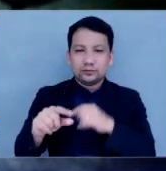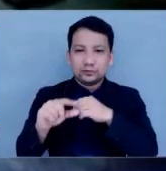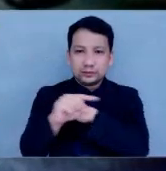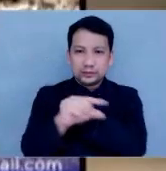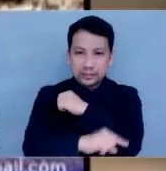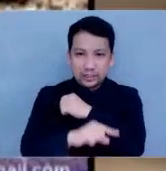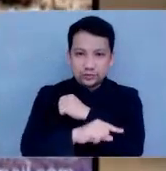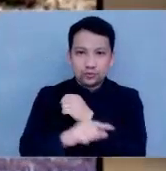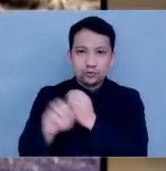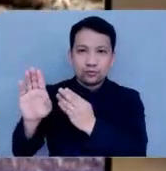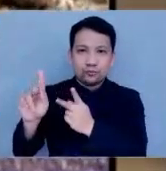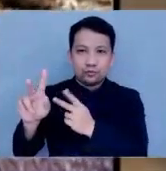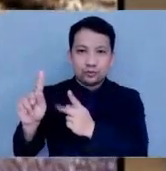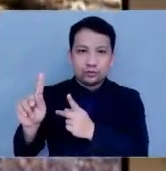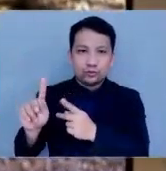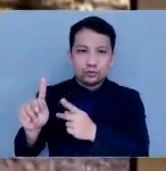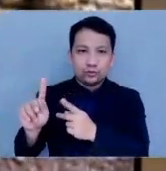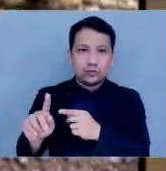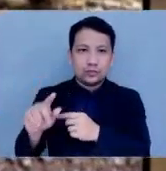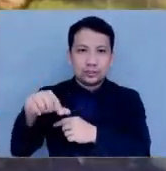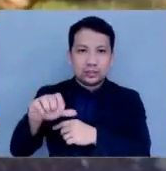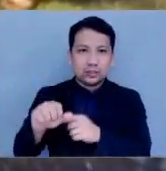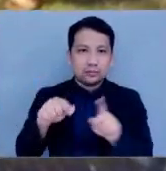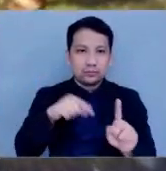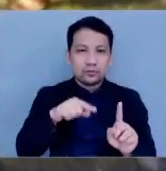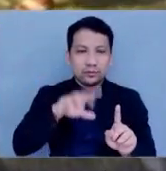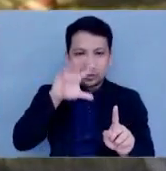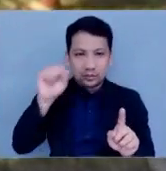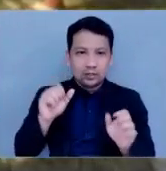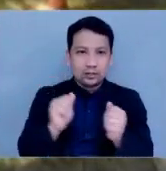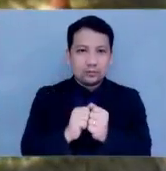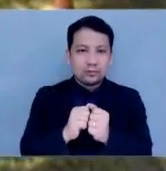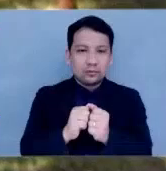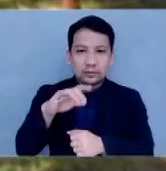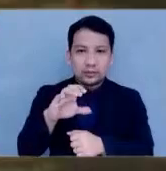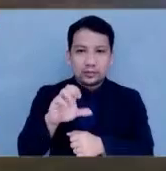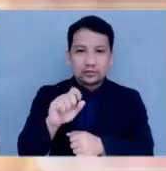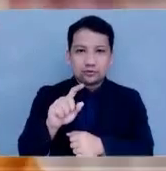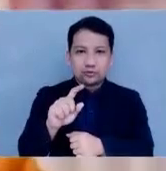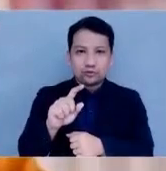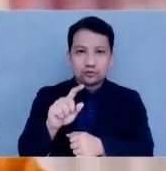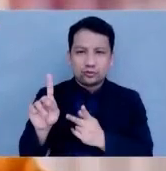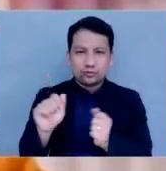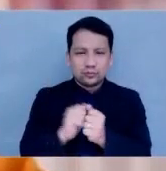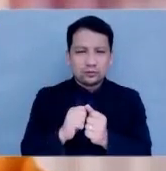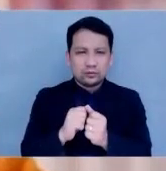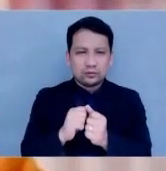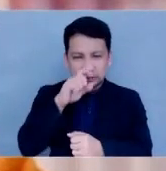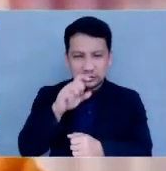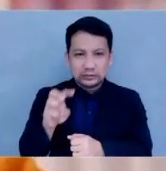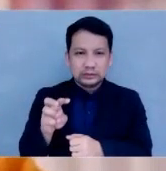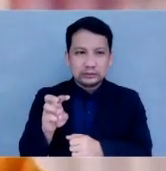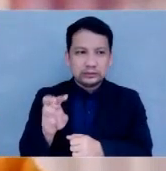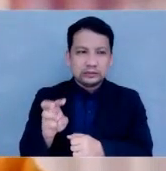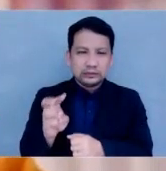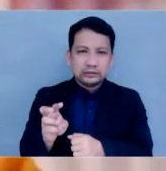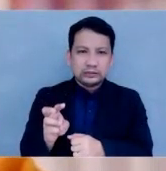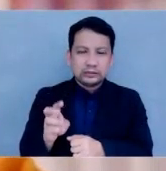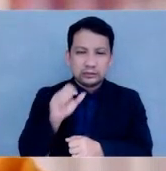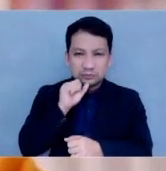Bukidnon. Isang senior citizen na si 72 anyos naman ang nawawala rito. Actually,